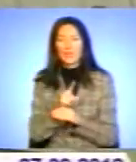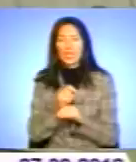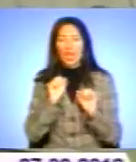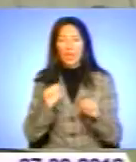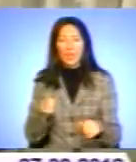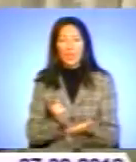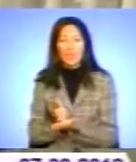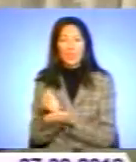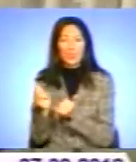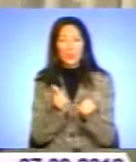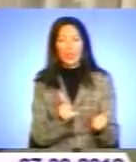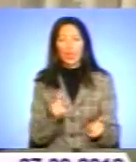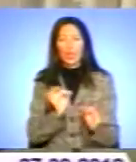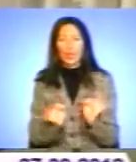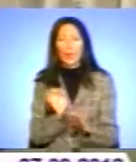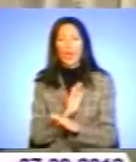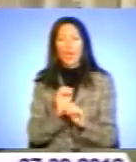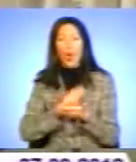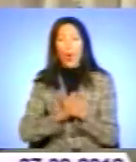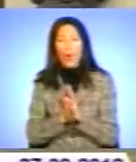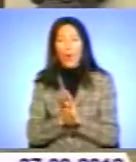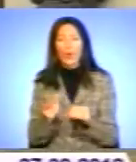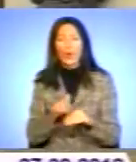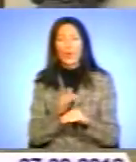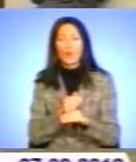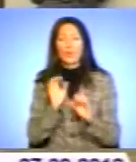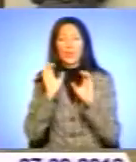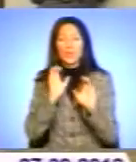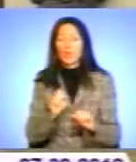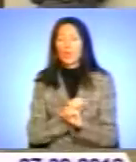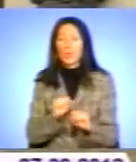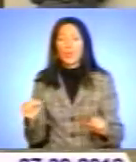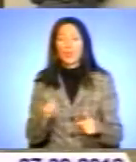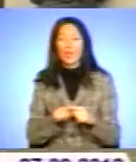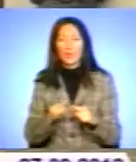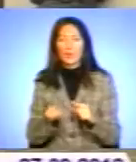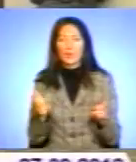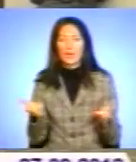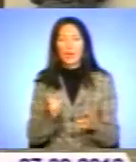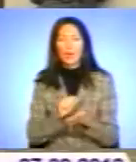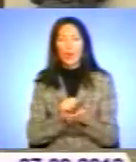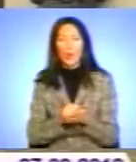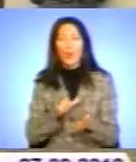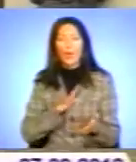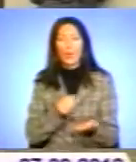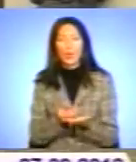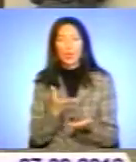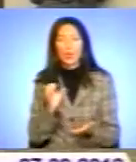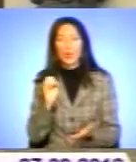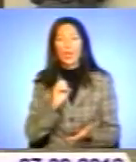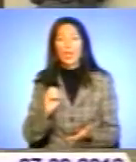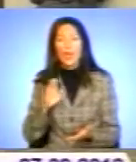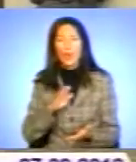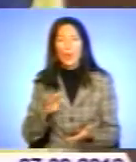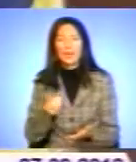нормальні умови для роботи ЗМІ. І ухвалювати подібні закони не можна поспіхом. Необхідно, щоб документ пройшов оцінку європейських